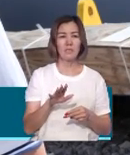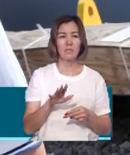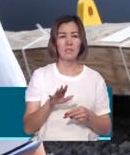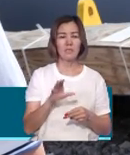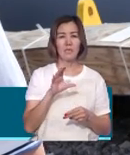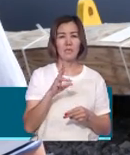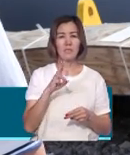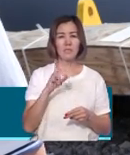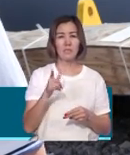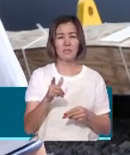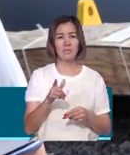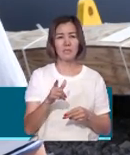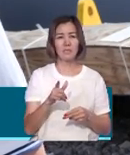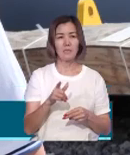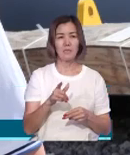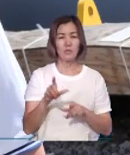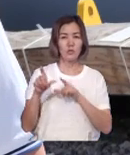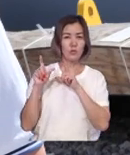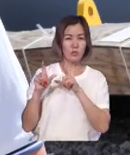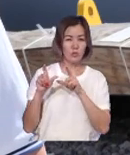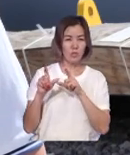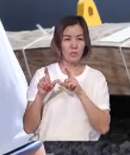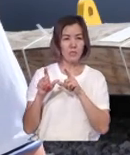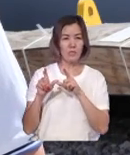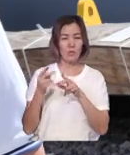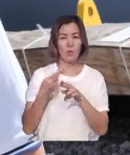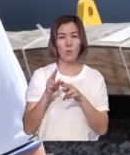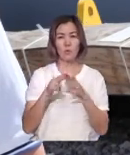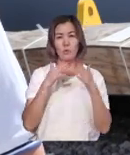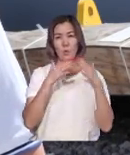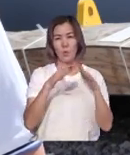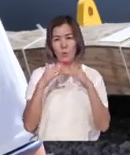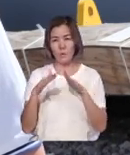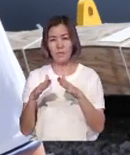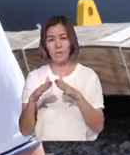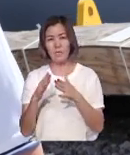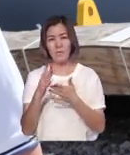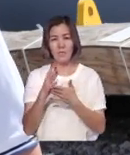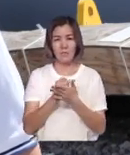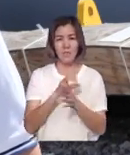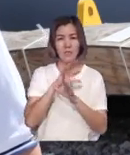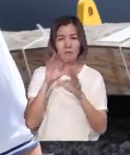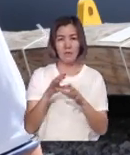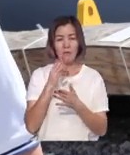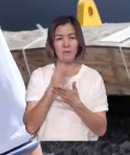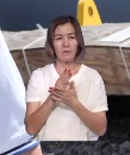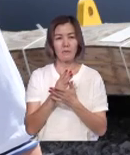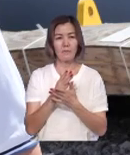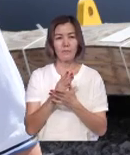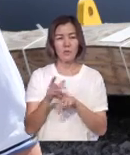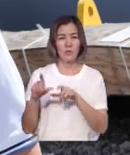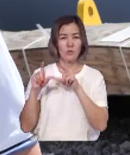СНГ елдерінен келіп алған жүктерді осы қоймада сақталуы. Бұл жерге келіп атқан